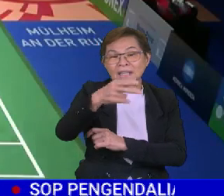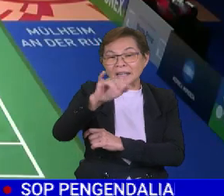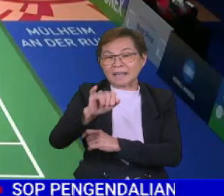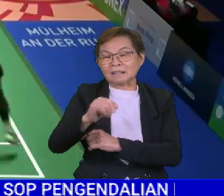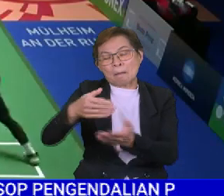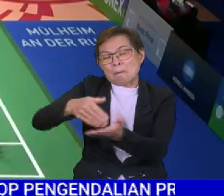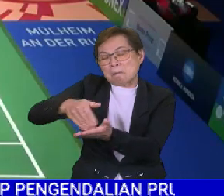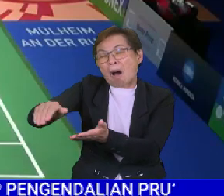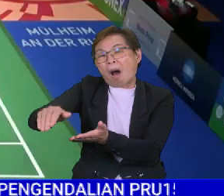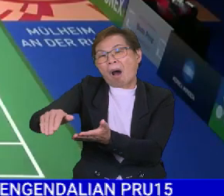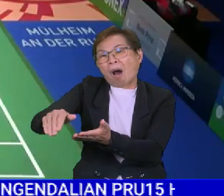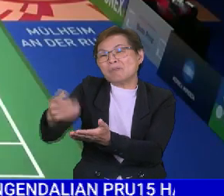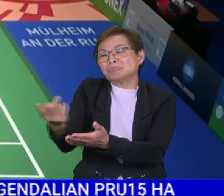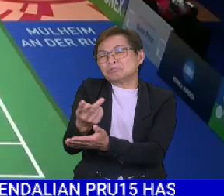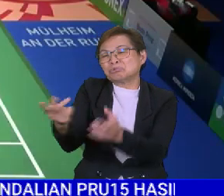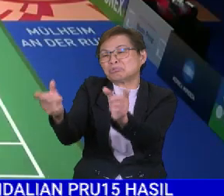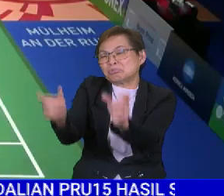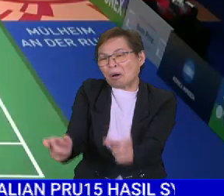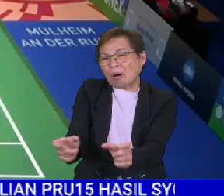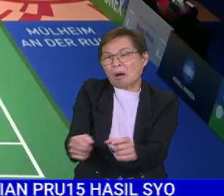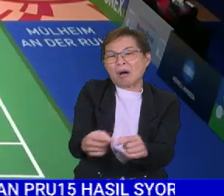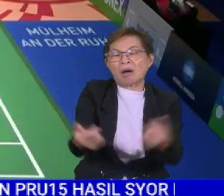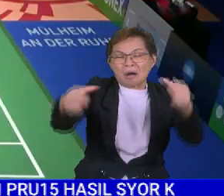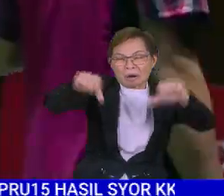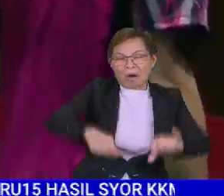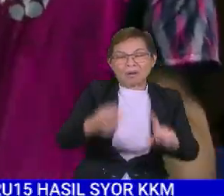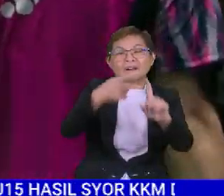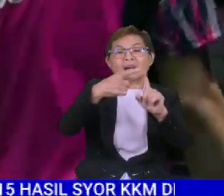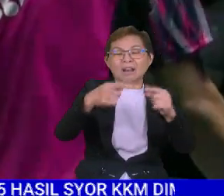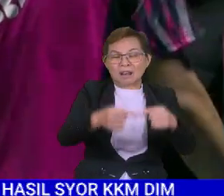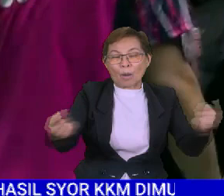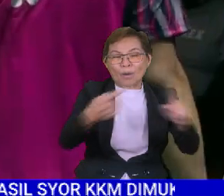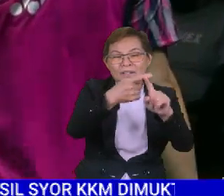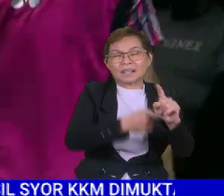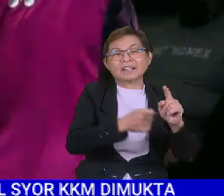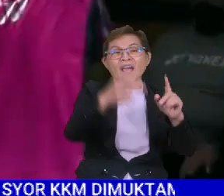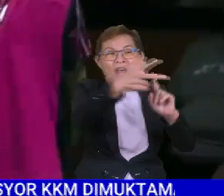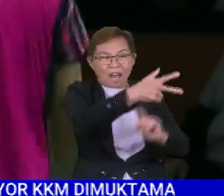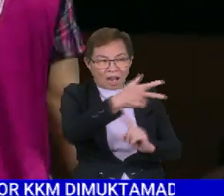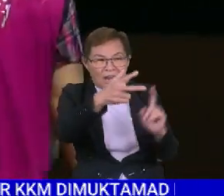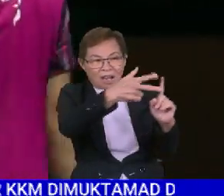turut tersingkir apabila masing-masing tunduk kepada lawan dari Indonesia dan India.